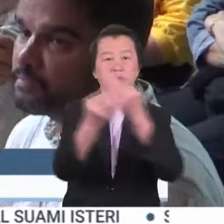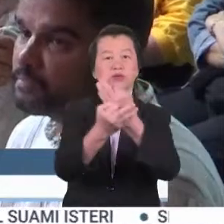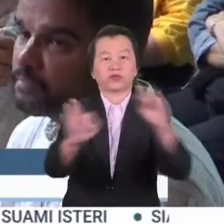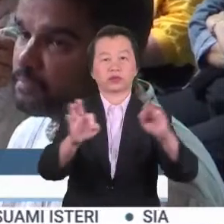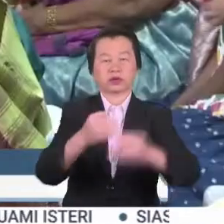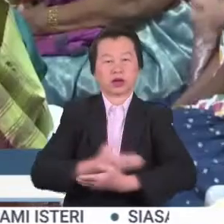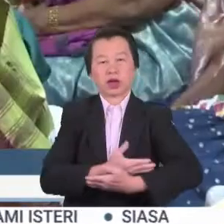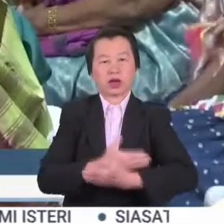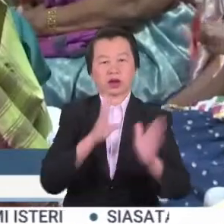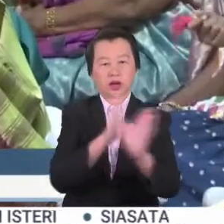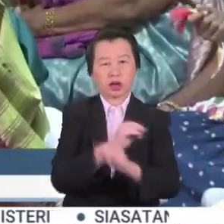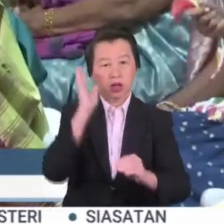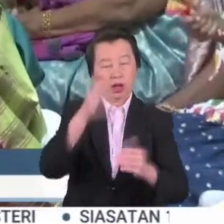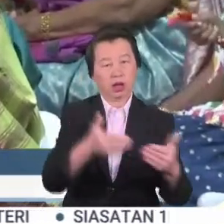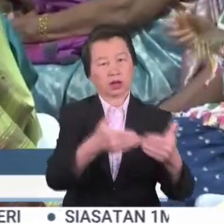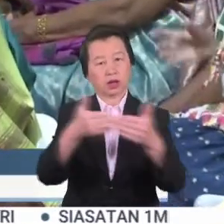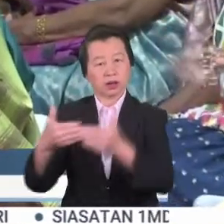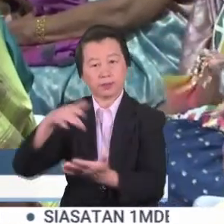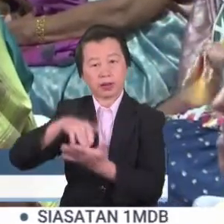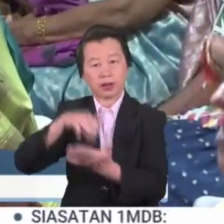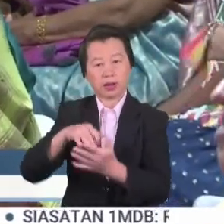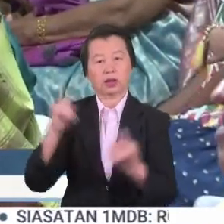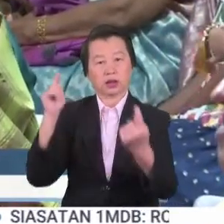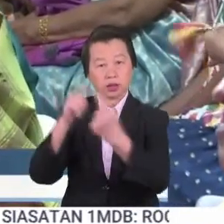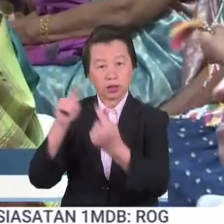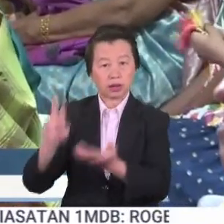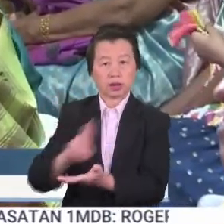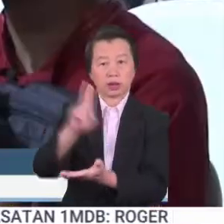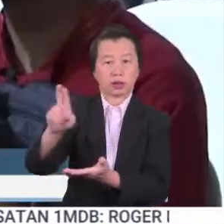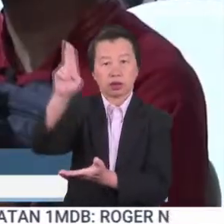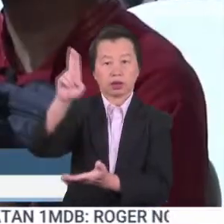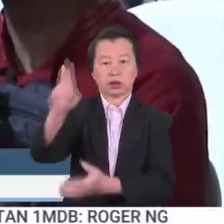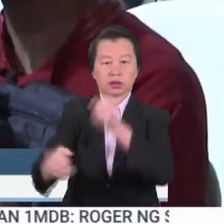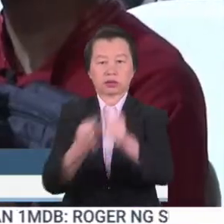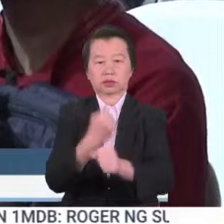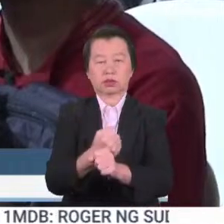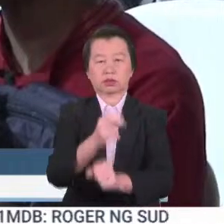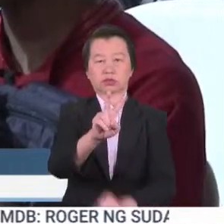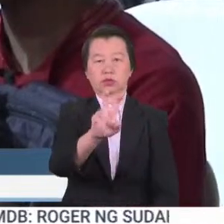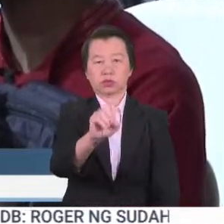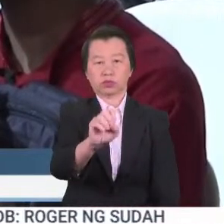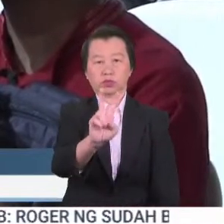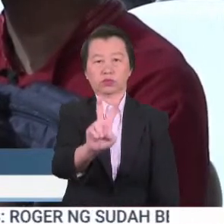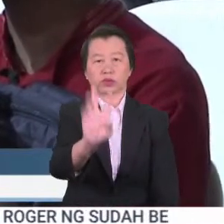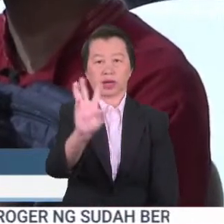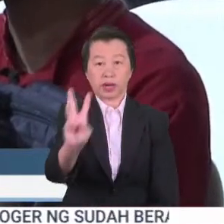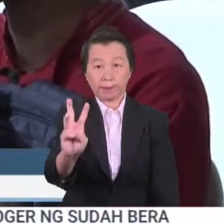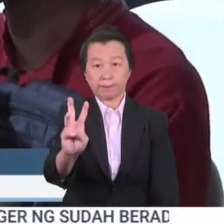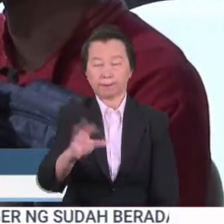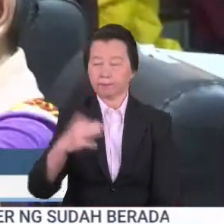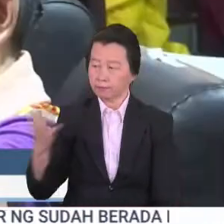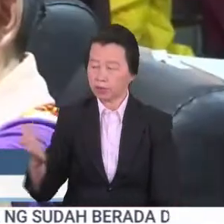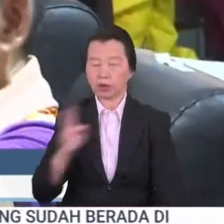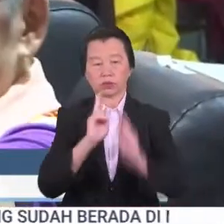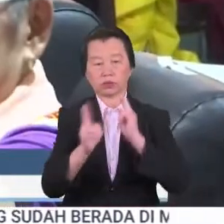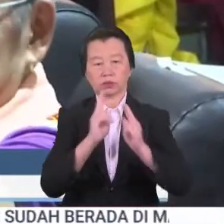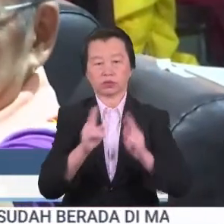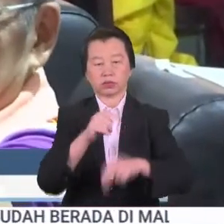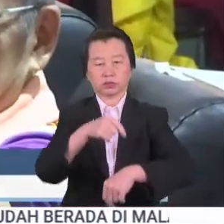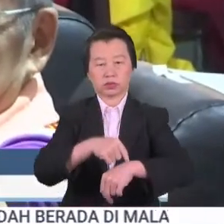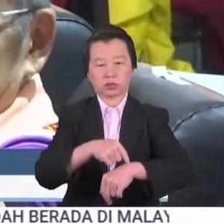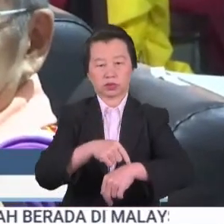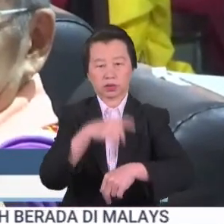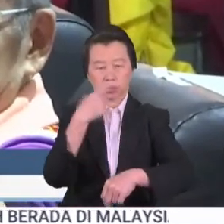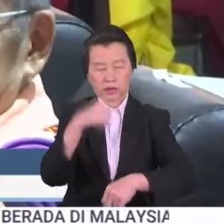anak-anak Sarawak yang bakal melanjutkan pelajaran ke peringkat Universiti menj jelang 2026 beliau berucap demikian semasa merasmikan